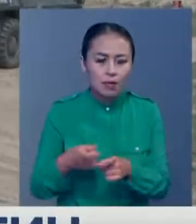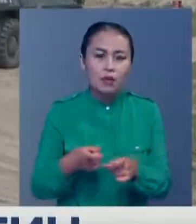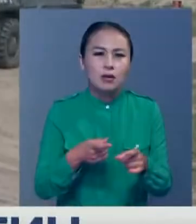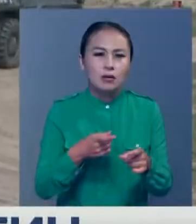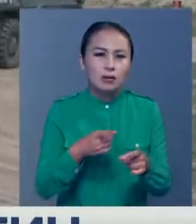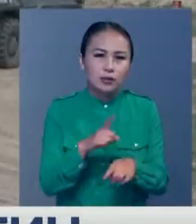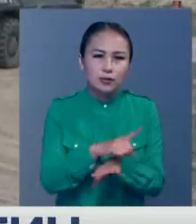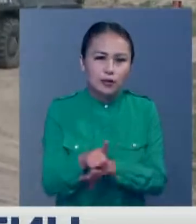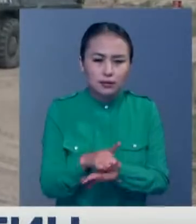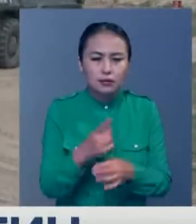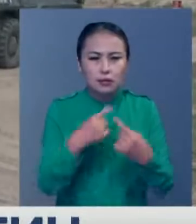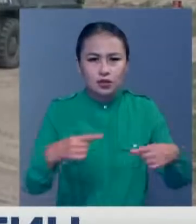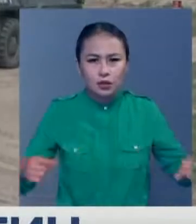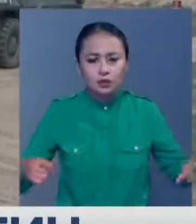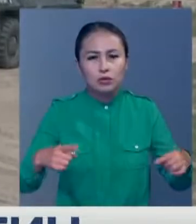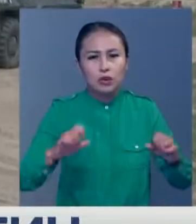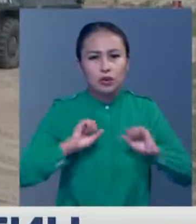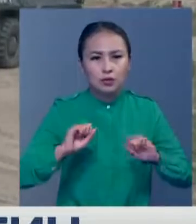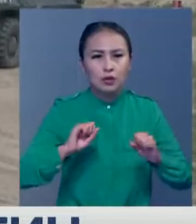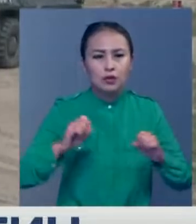қару құралдары мен жауынгерлік ұрыс